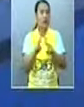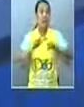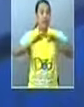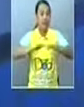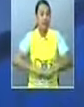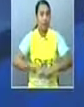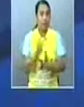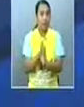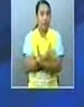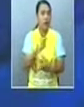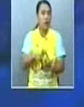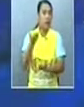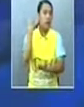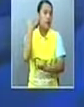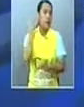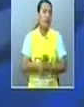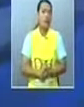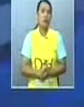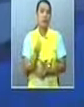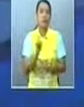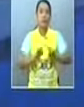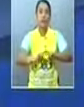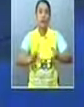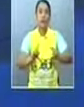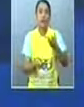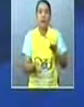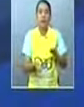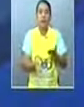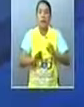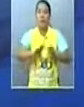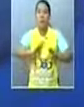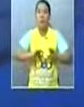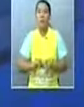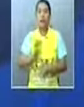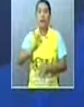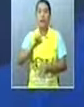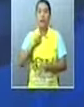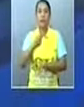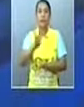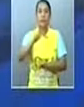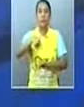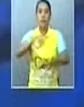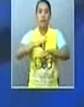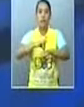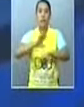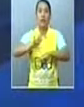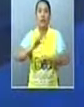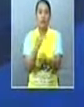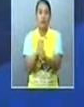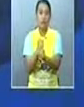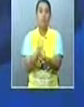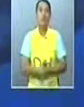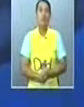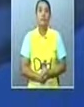พราะว่าเดือนก่อนหน้าเนี่ยนะคะมีส่วนต่างที่มากกว่าประมาณ 87,000 ตำแหน่งนั่นเองค่ะสัญญาณแบบนี้เนี่ยนะคะมันก็ส่งผ